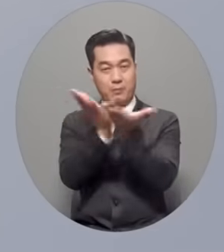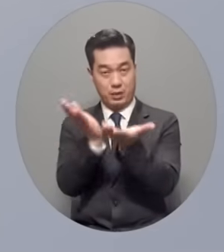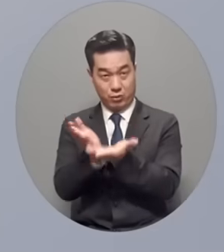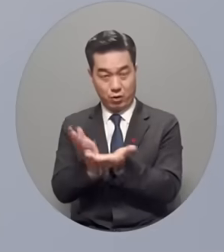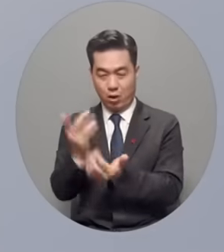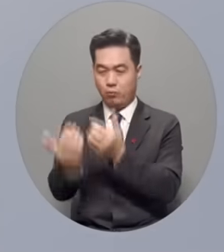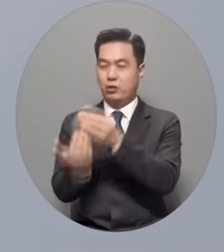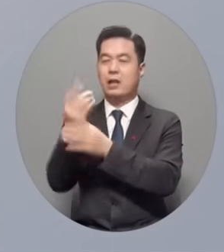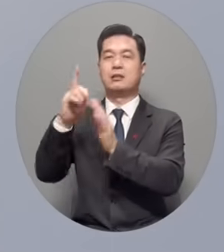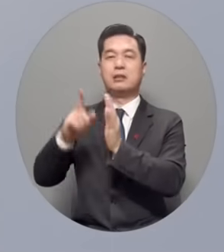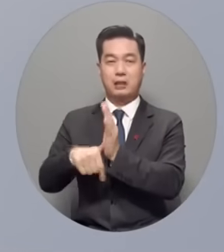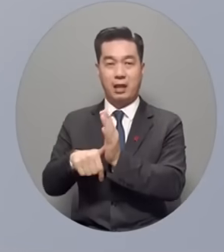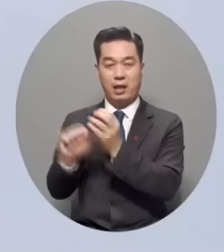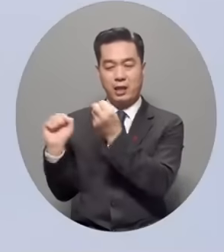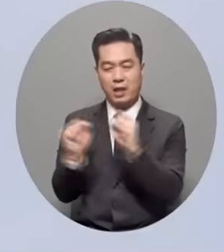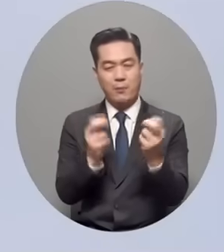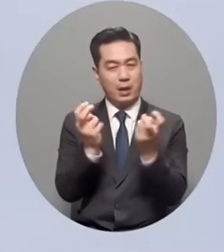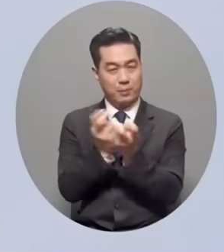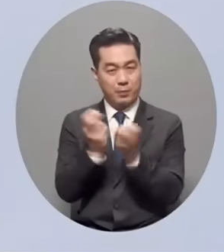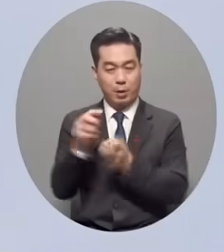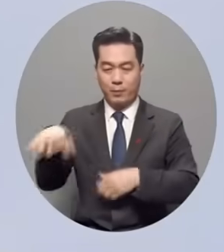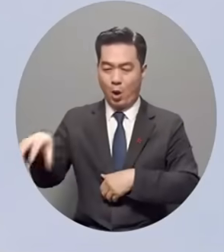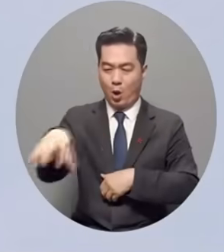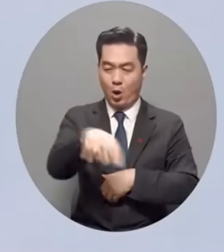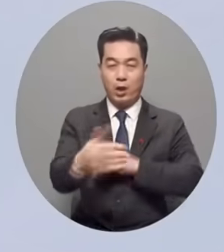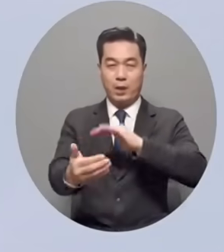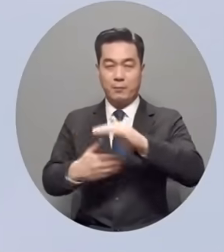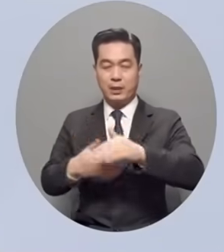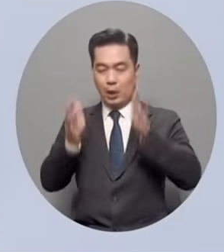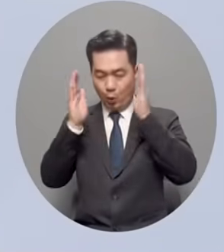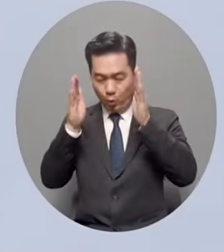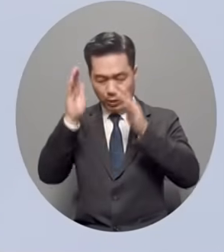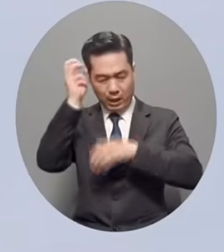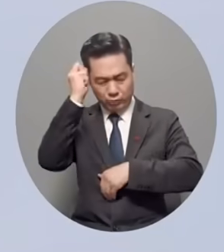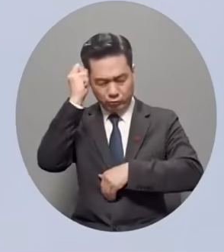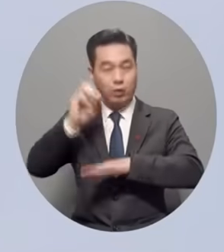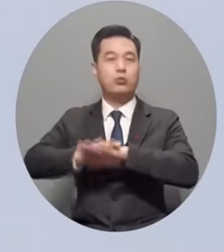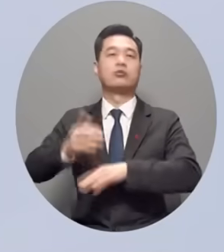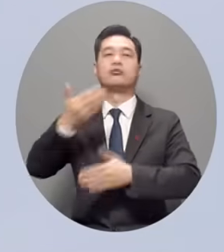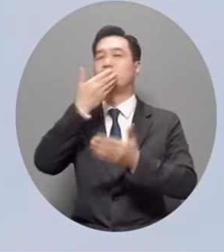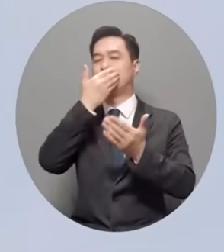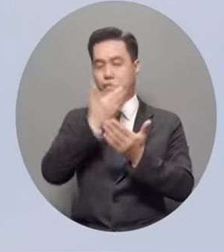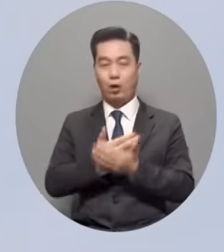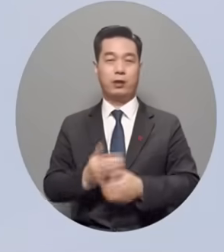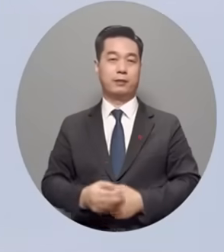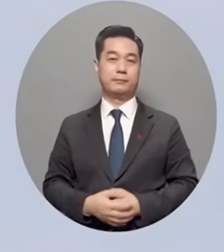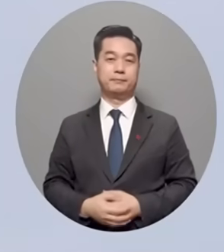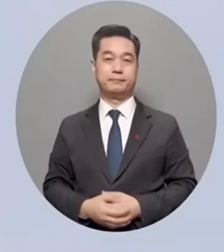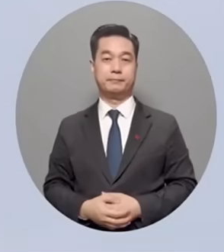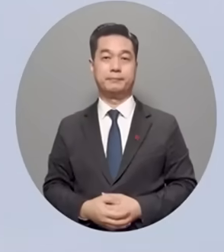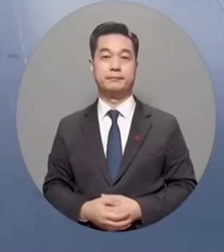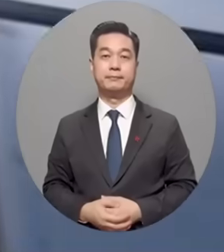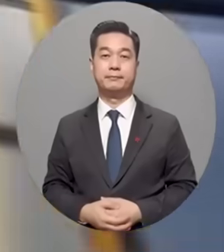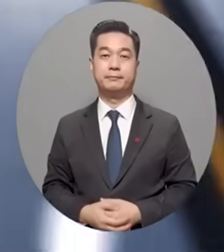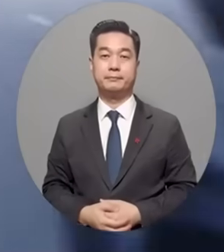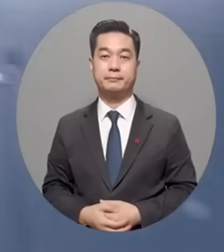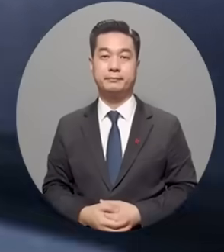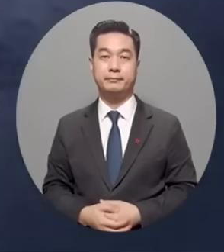어디로 어떻게 대피하는 게 좋을지 미리 알아두는 것도 필요합니다. MBC 뉴스 송정훈입니다.